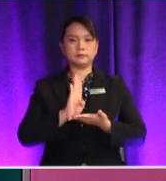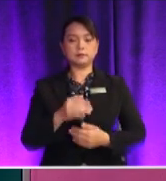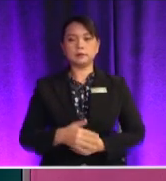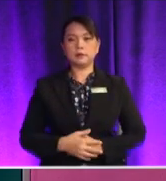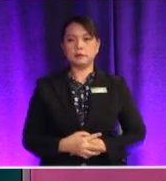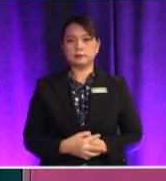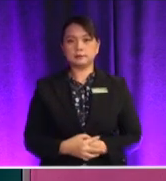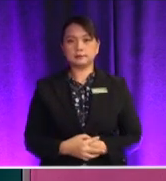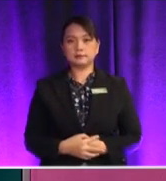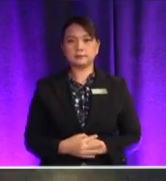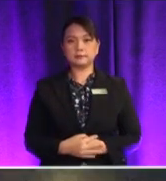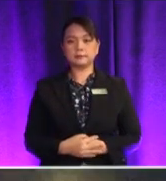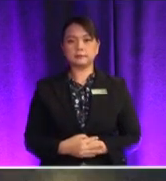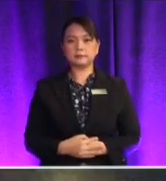lain?